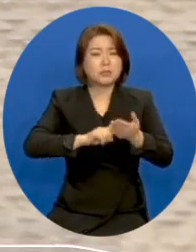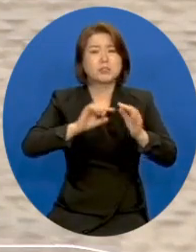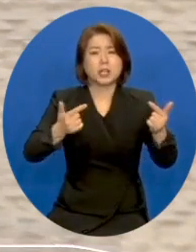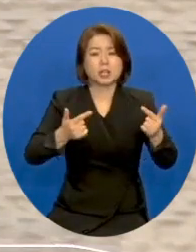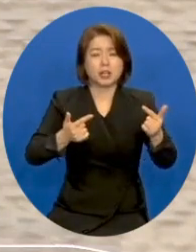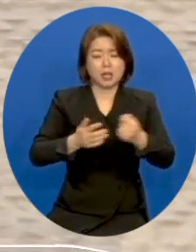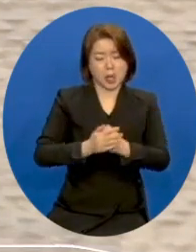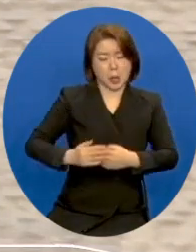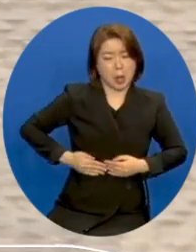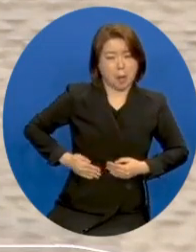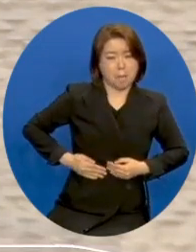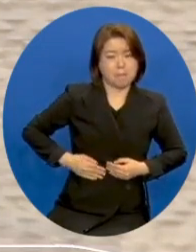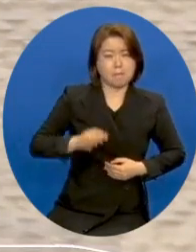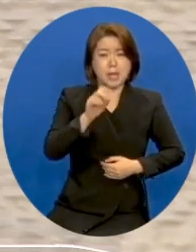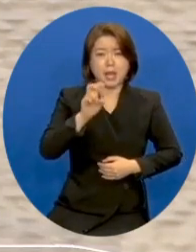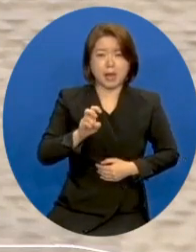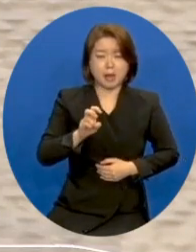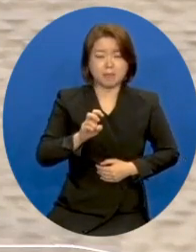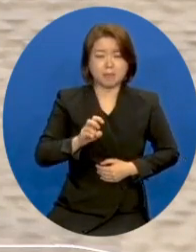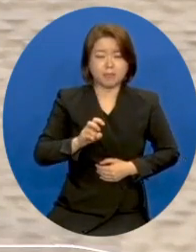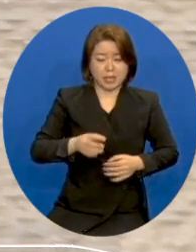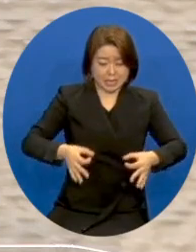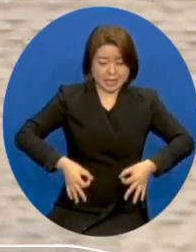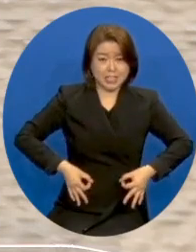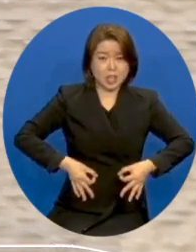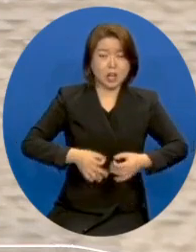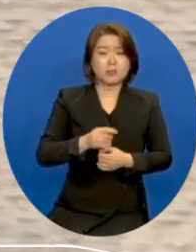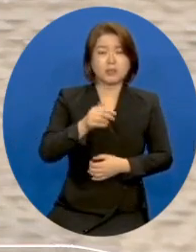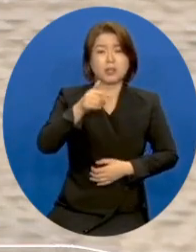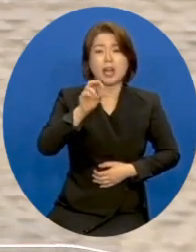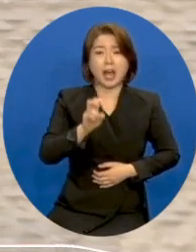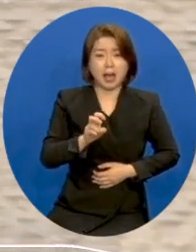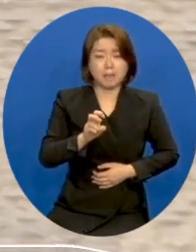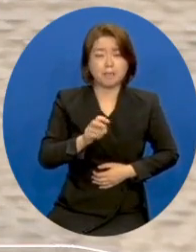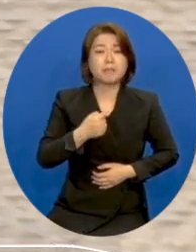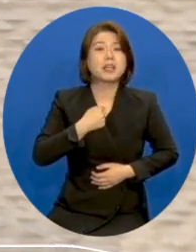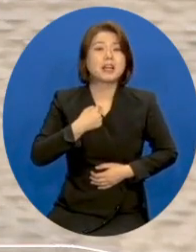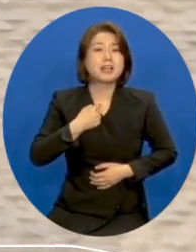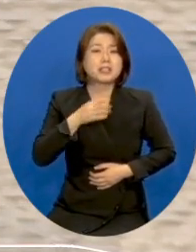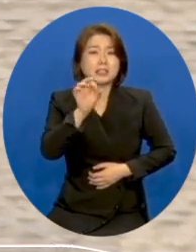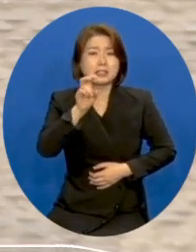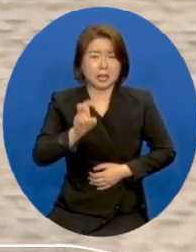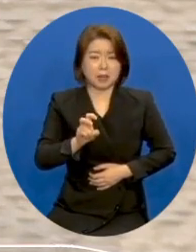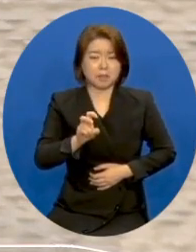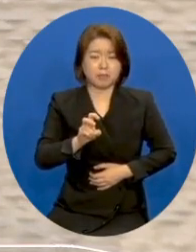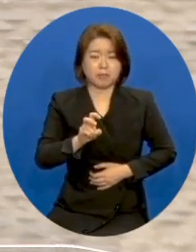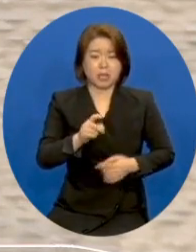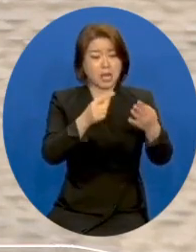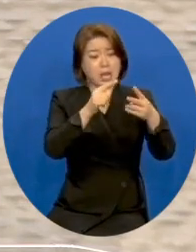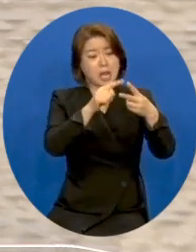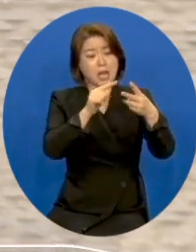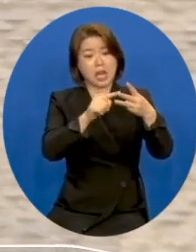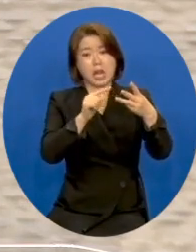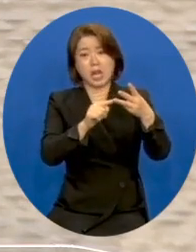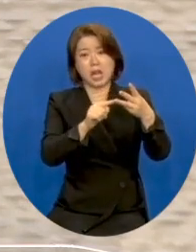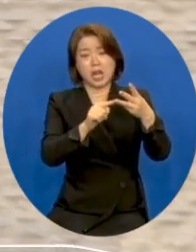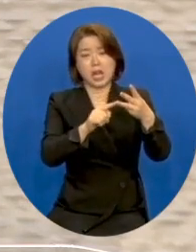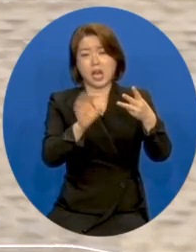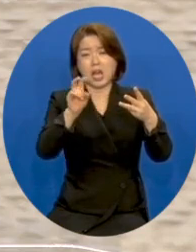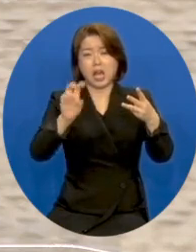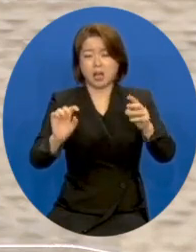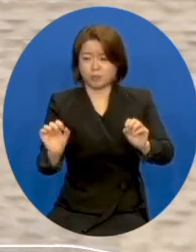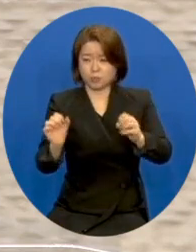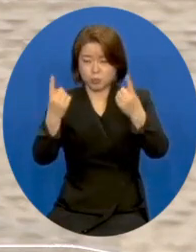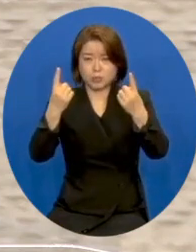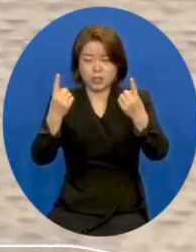폐암에 전립선 암에 갑상선 암까지 세 가지 암을